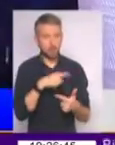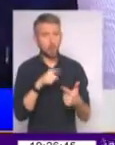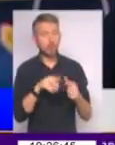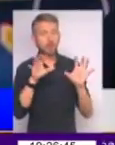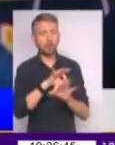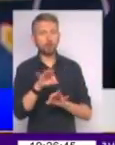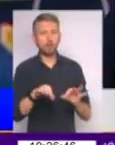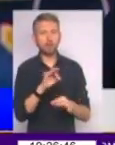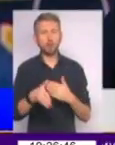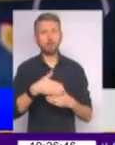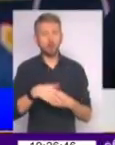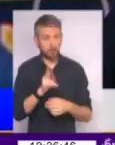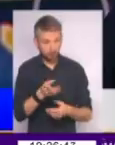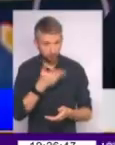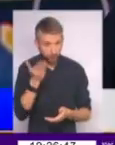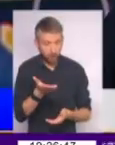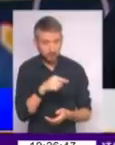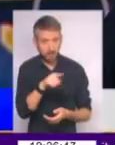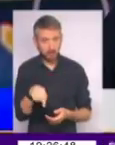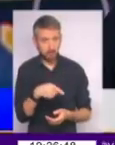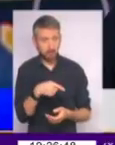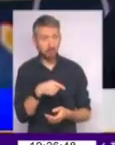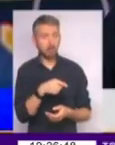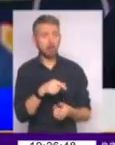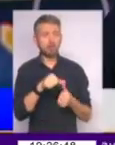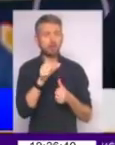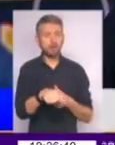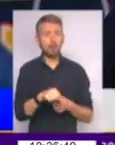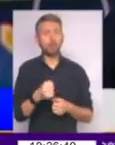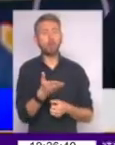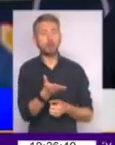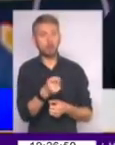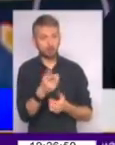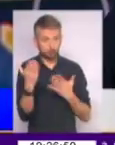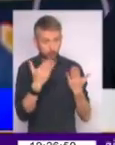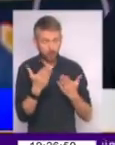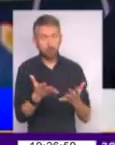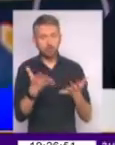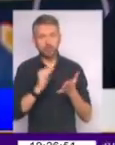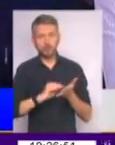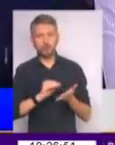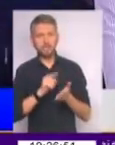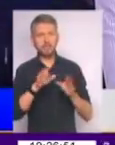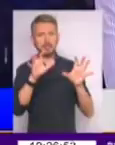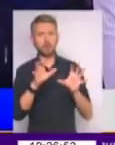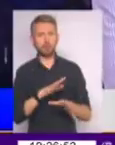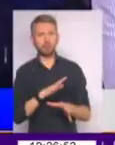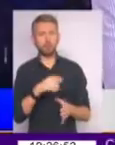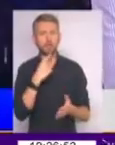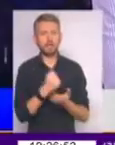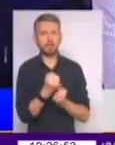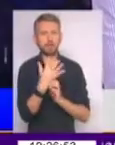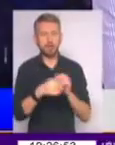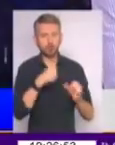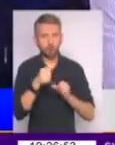Законопроект про санкції. Хтось читав з них? От, зокрема, там, у колеги. Чітко говорить, що ці закони, які були прийняті у 15-му